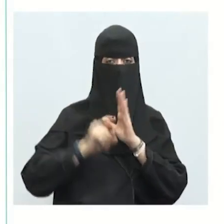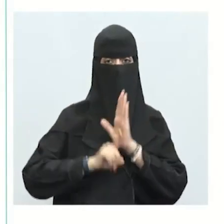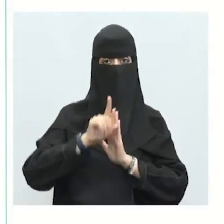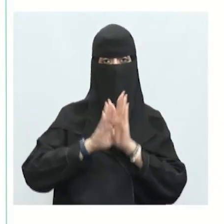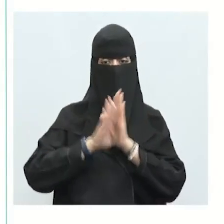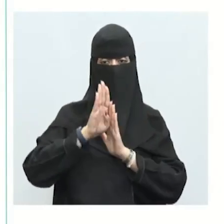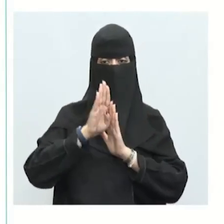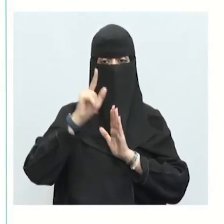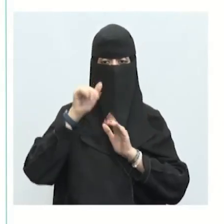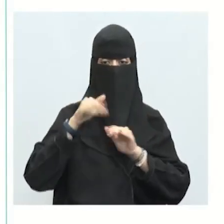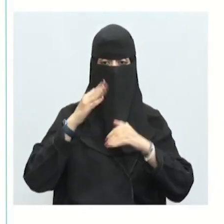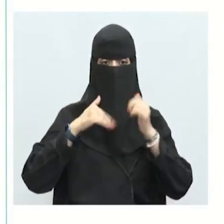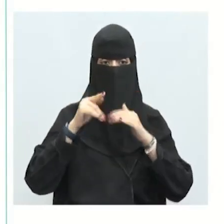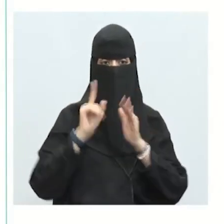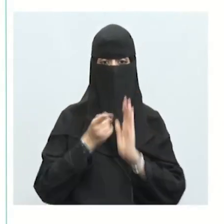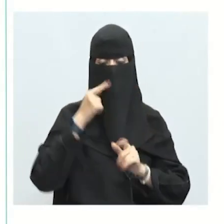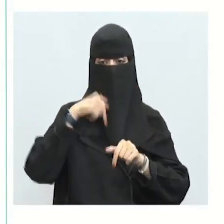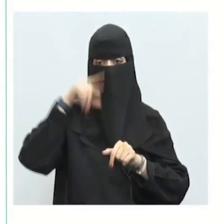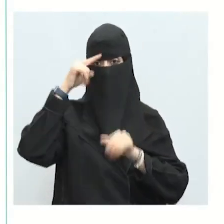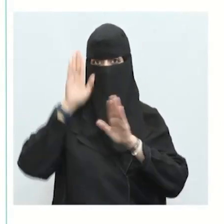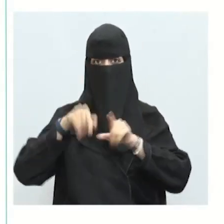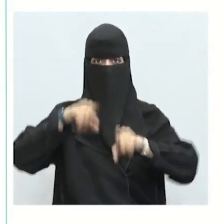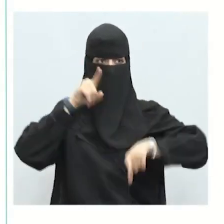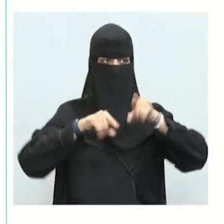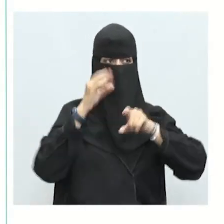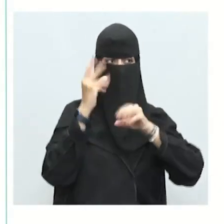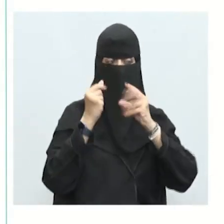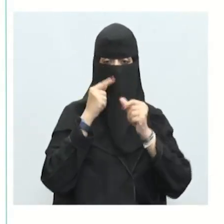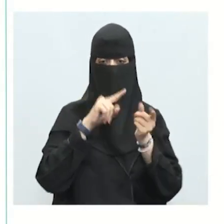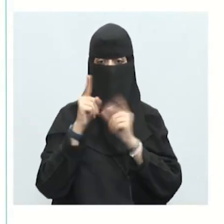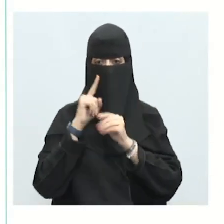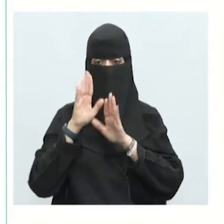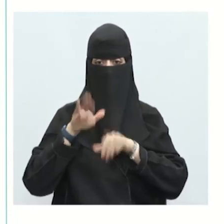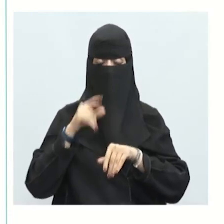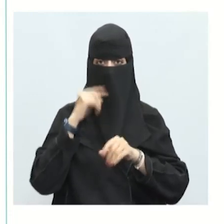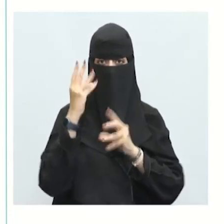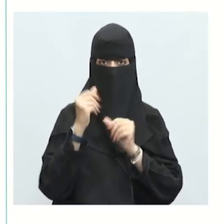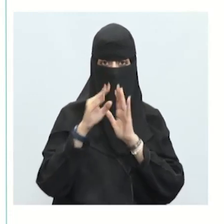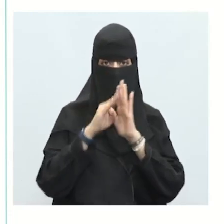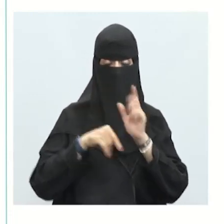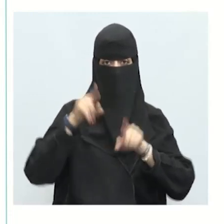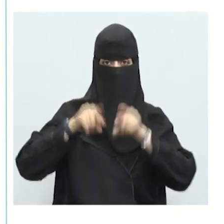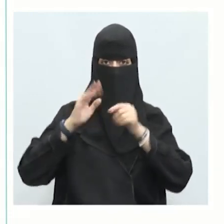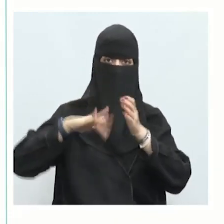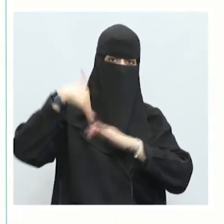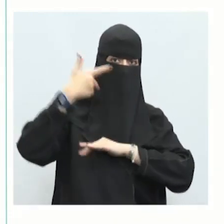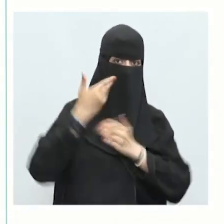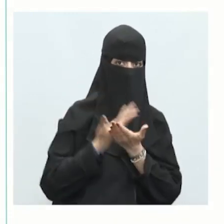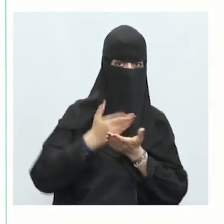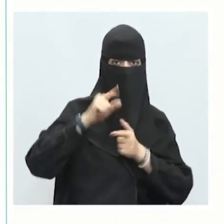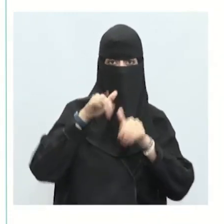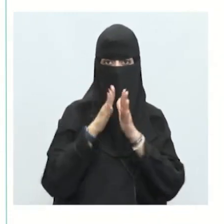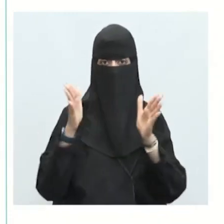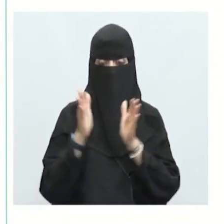مهاراتك عندنا المثال الاول مقارنه بين رقمين يقارن البرنامج قيمه الرقمين ثم يطبع ايهما